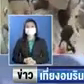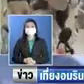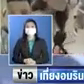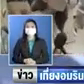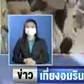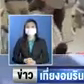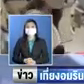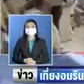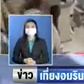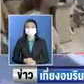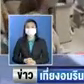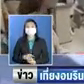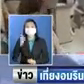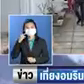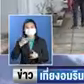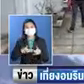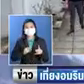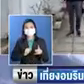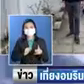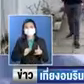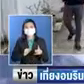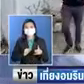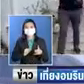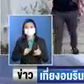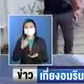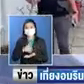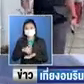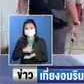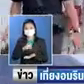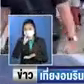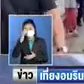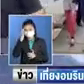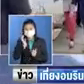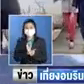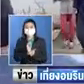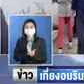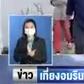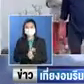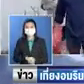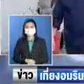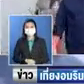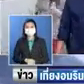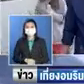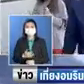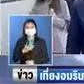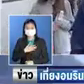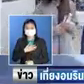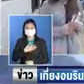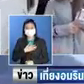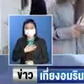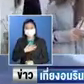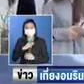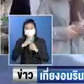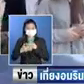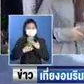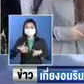ด็นคือทางด้านของพิยดาเองเนี่ยนะฮะมีการให้การกับทางตำรวจอ้างบอกว่าตัวเองเป็นแค่